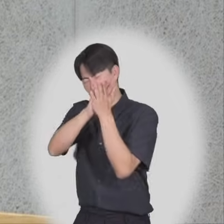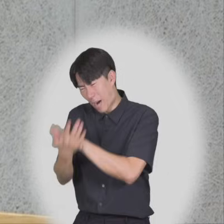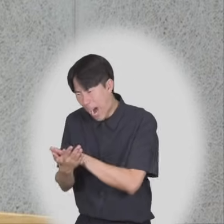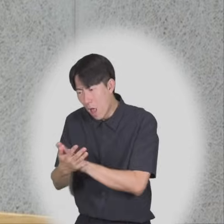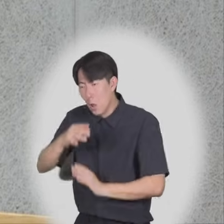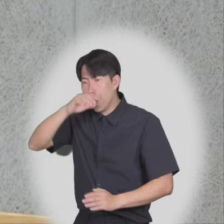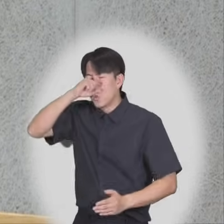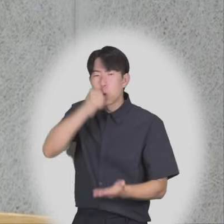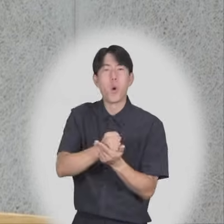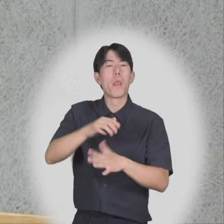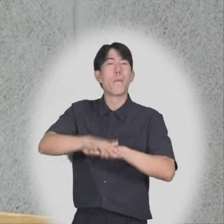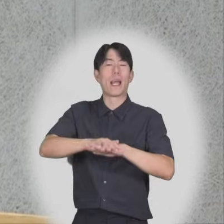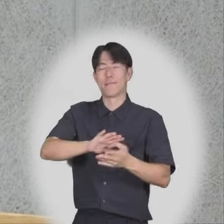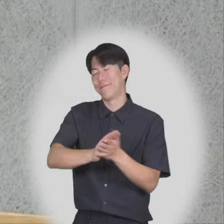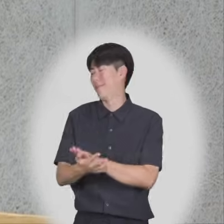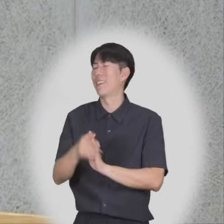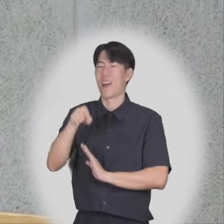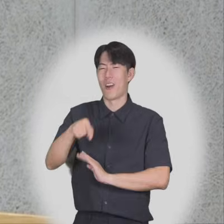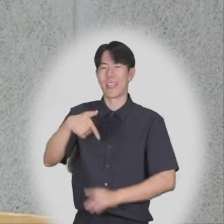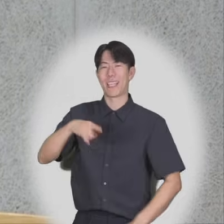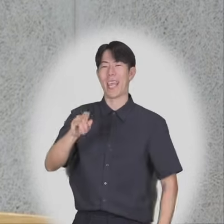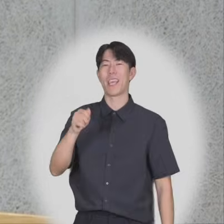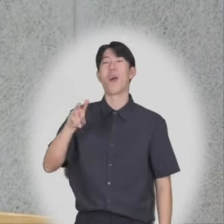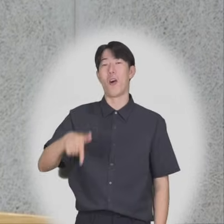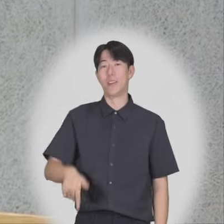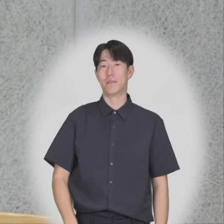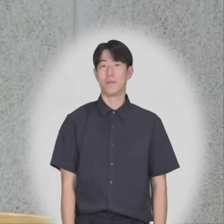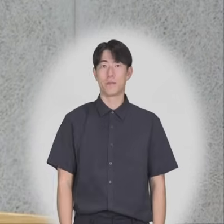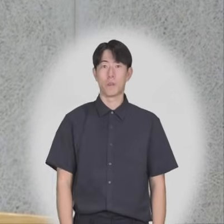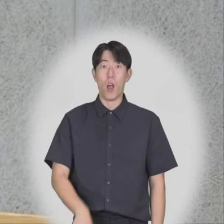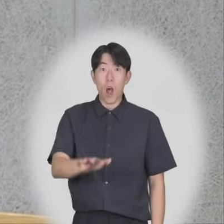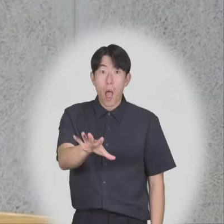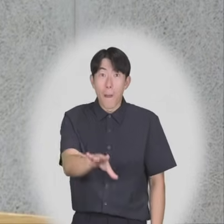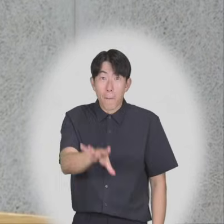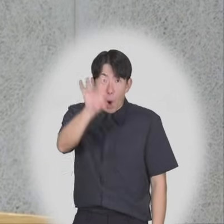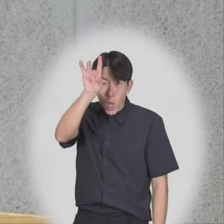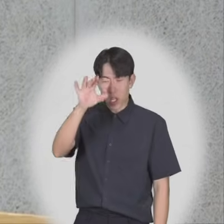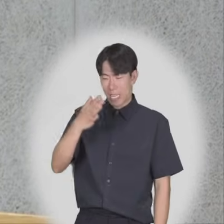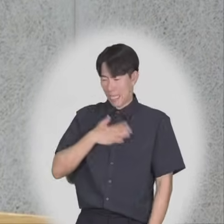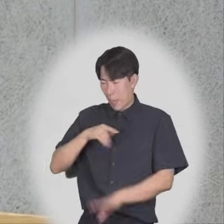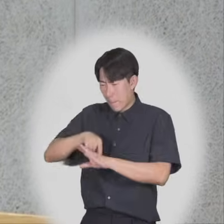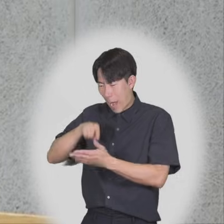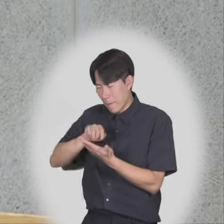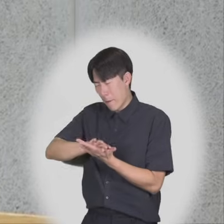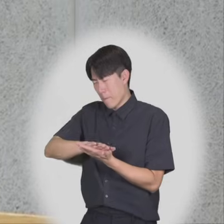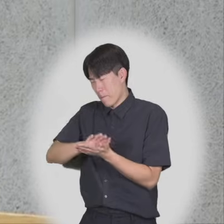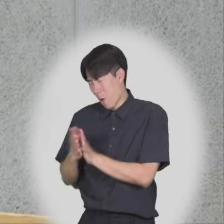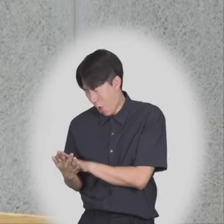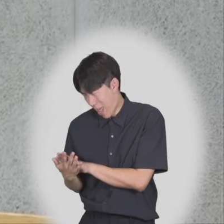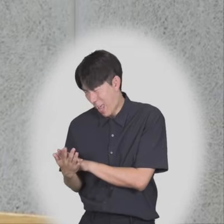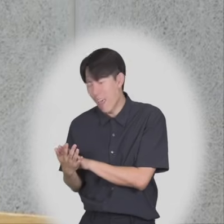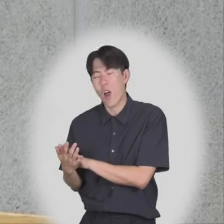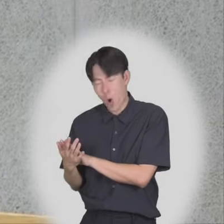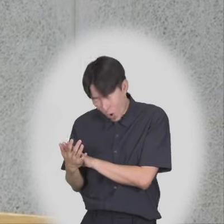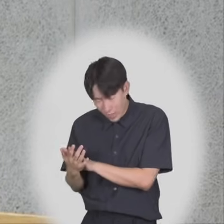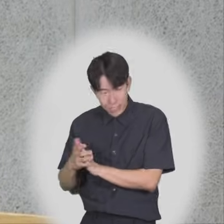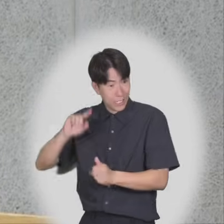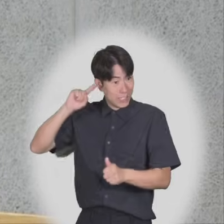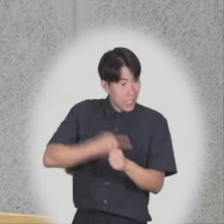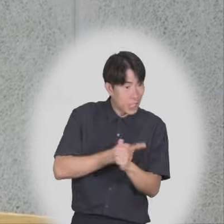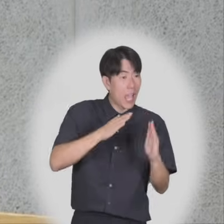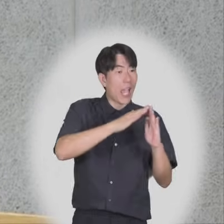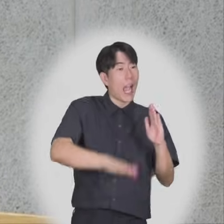그런데 여러분 기억하십시오. 먼저 내 마음이 변해야 가정도 변하고 교회도